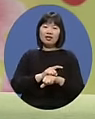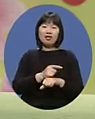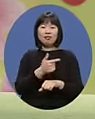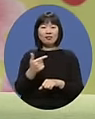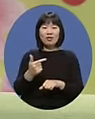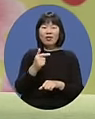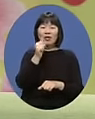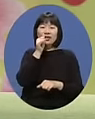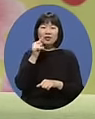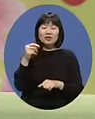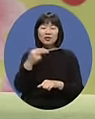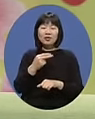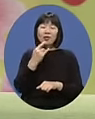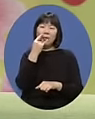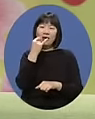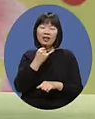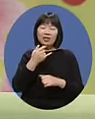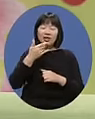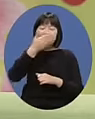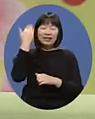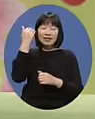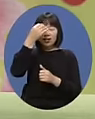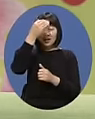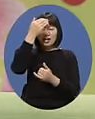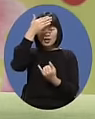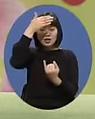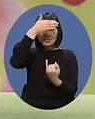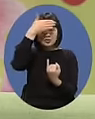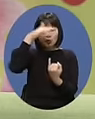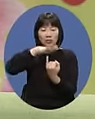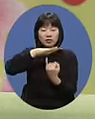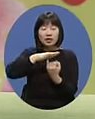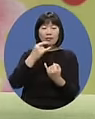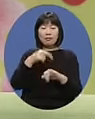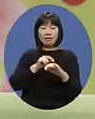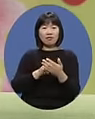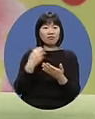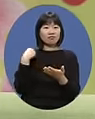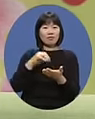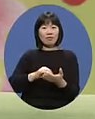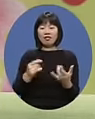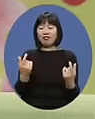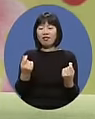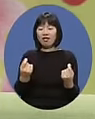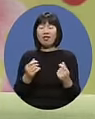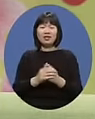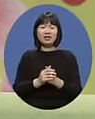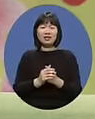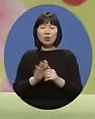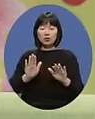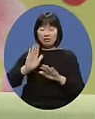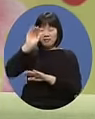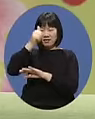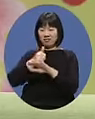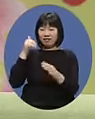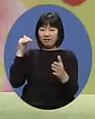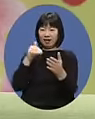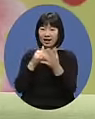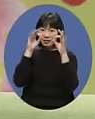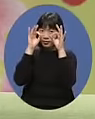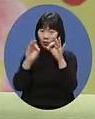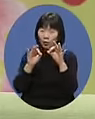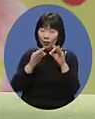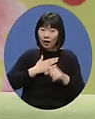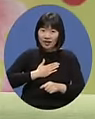감수성 풍부한 여고생의 마음을 되찾을 수 있지 않을까 싶습니다. 오늘요, 여러분 진짜 끝까지 들으셔야 돼요. 진짜 중요한